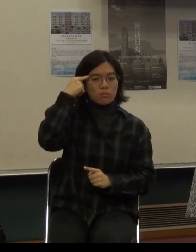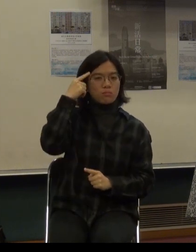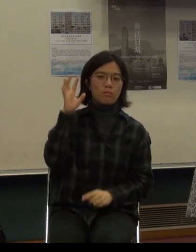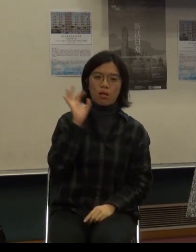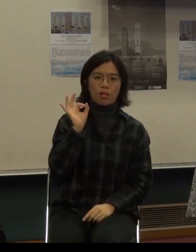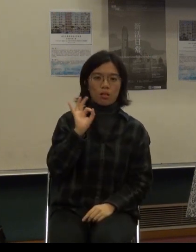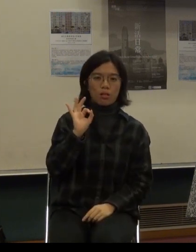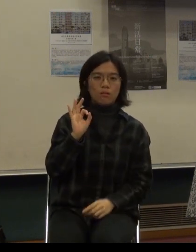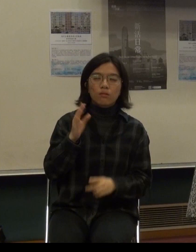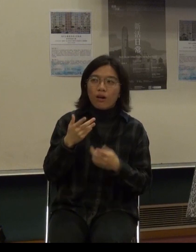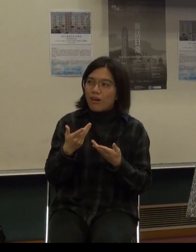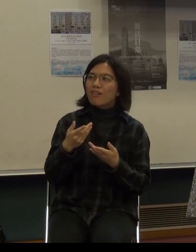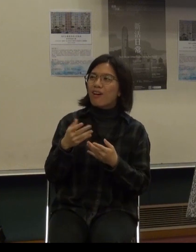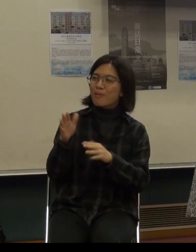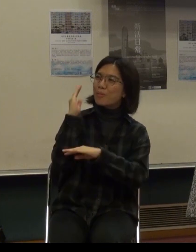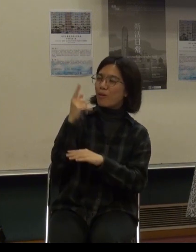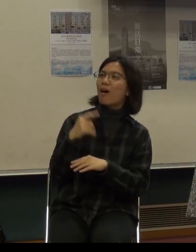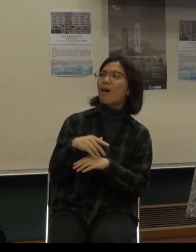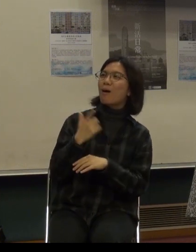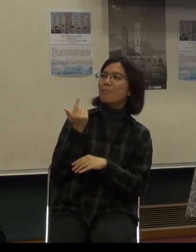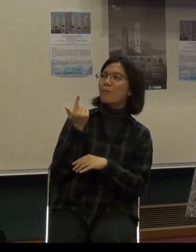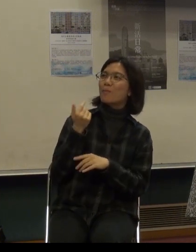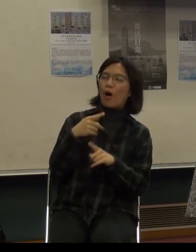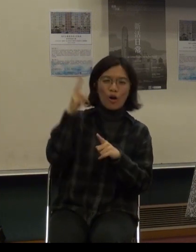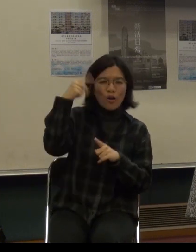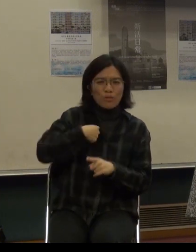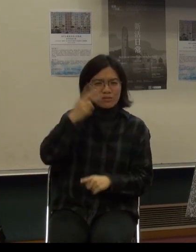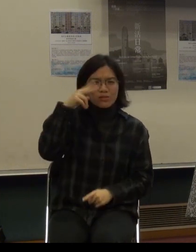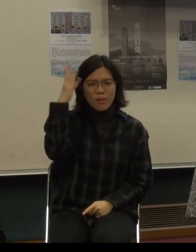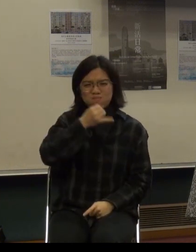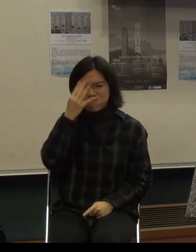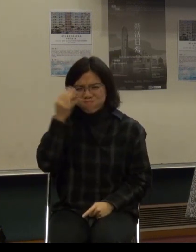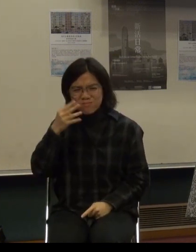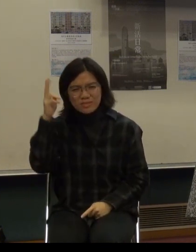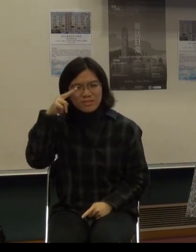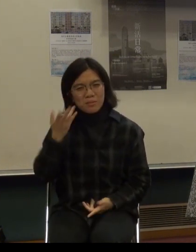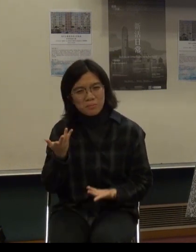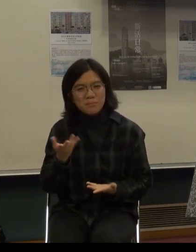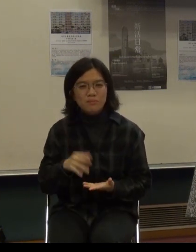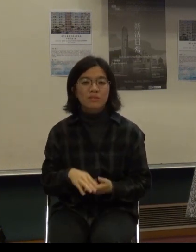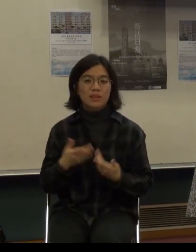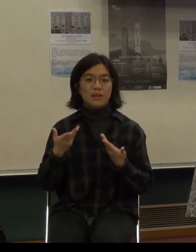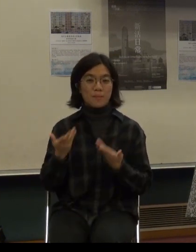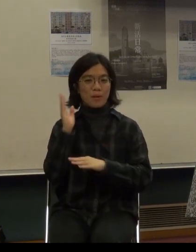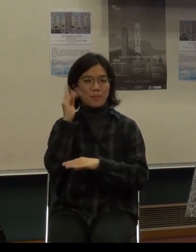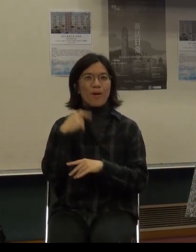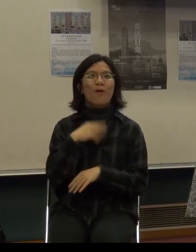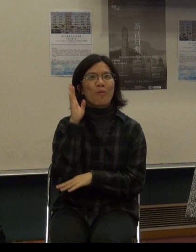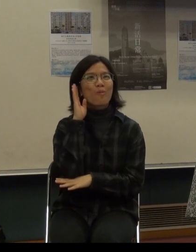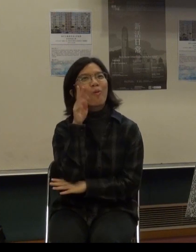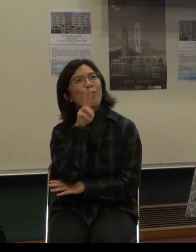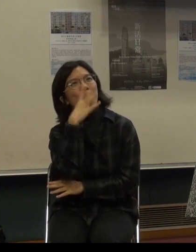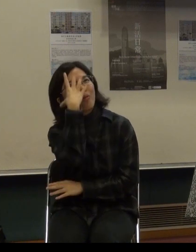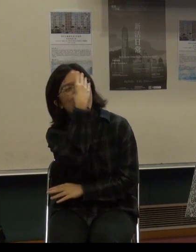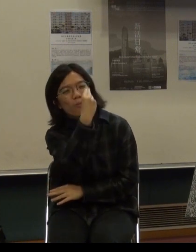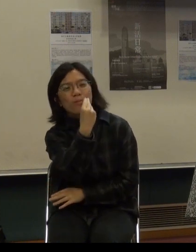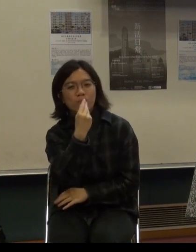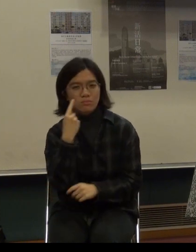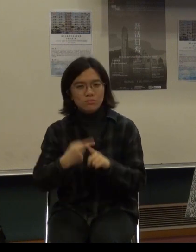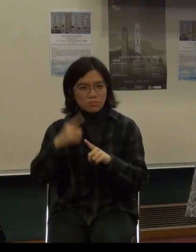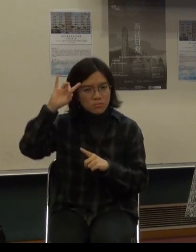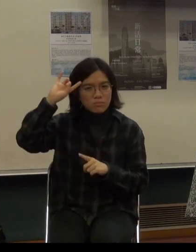係喎，點解可以永遠都錯過嘅咧？咁我覺得，所以今日呢一個 presentation 我聽得好陶醉，係因為佢好似講出